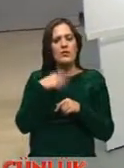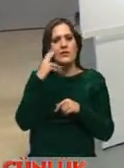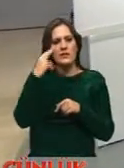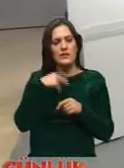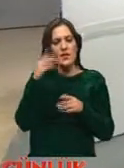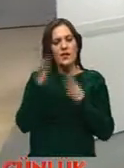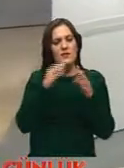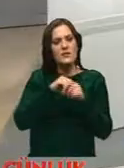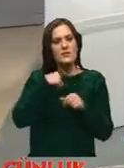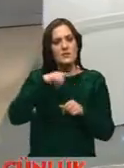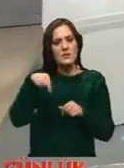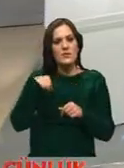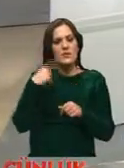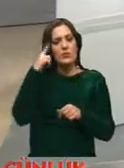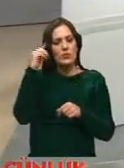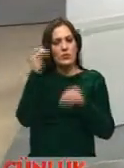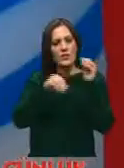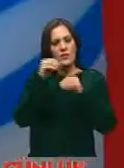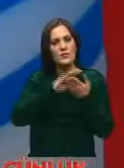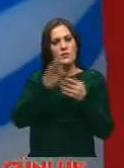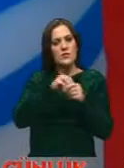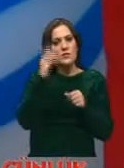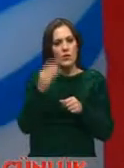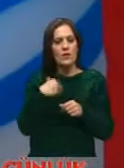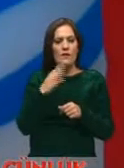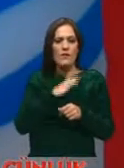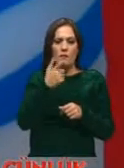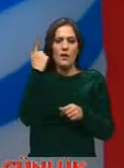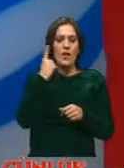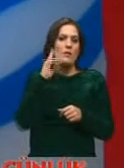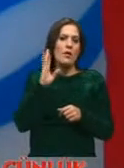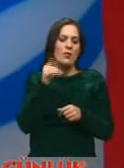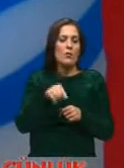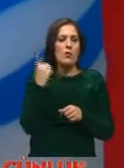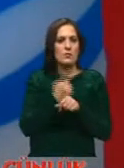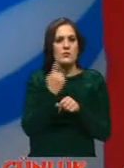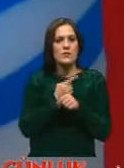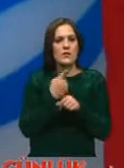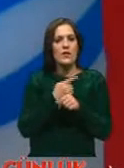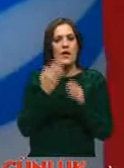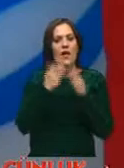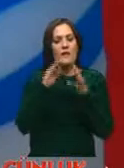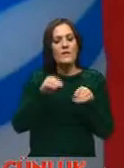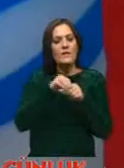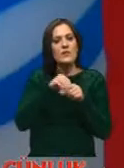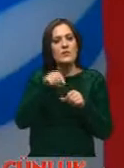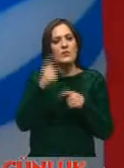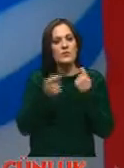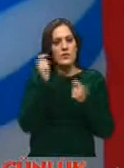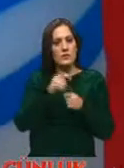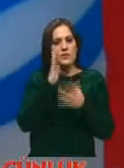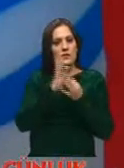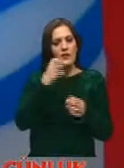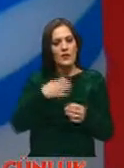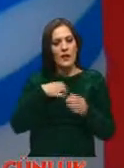izleyenler arasında bizi üretim safhasında olanlar vardır. Belki haberleri yoktur değil mi böyle bir şeyden? Evde bu işi yapıyorlar çünkü insanlar